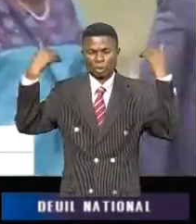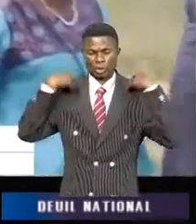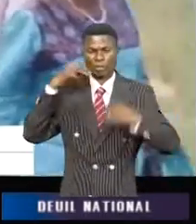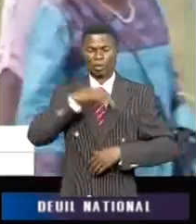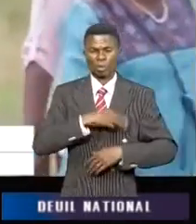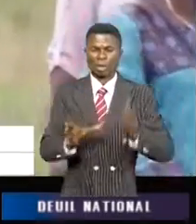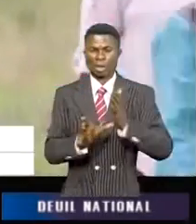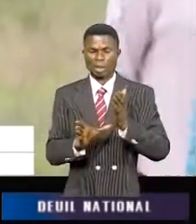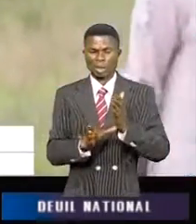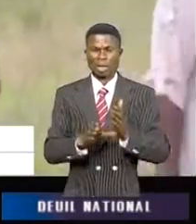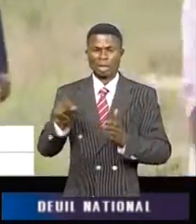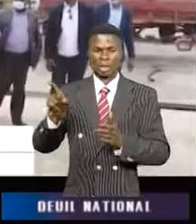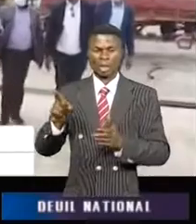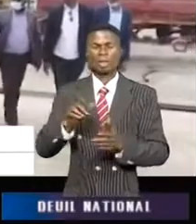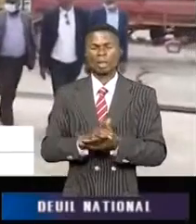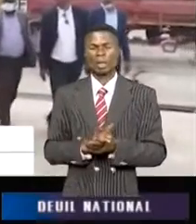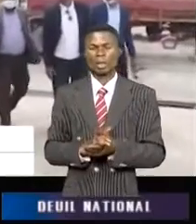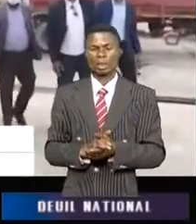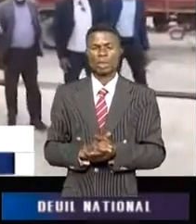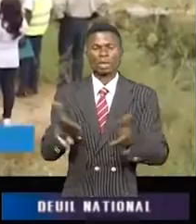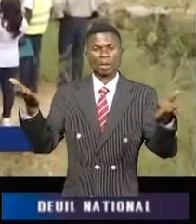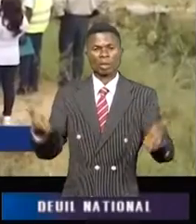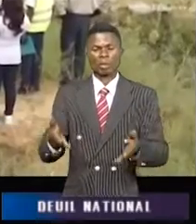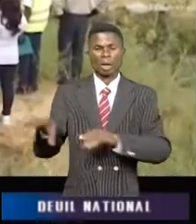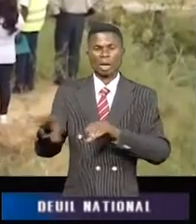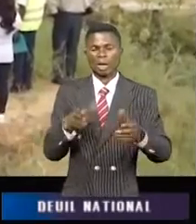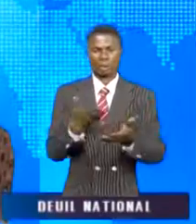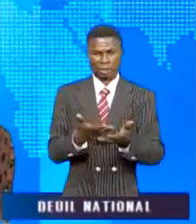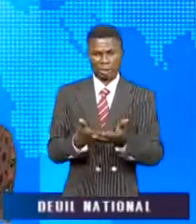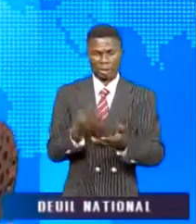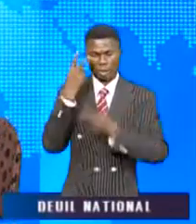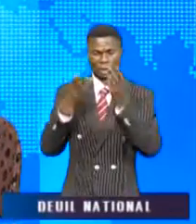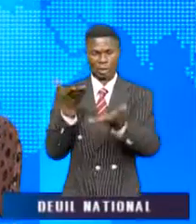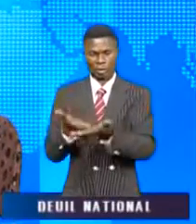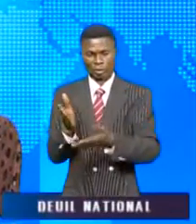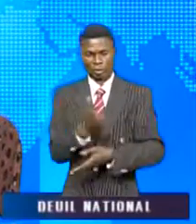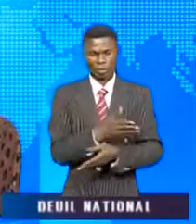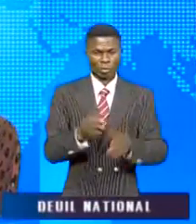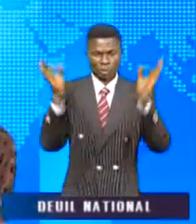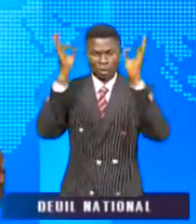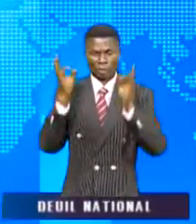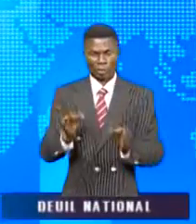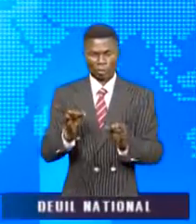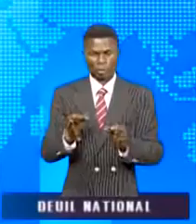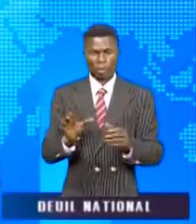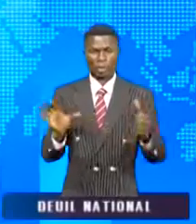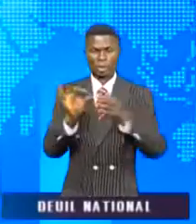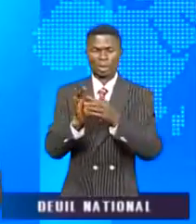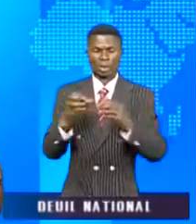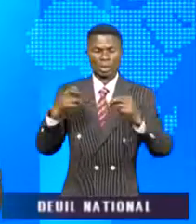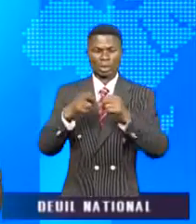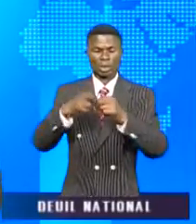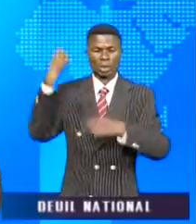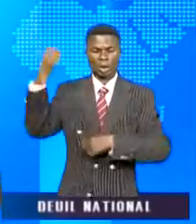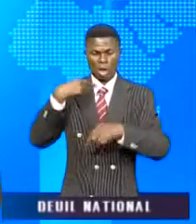adjoint de l'AZES, Hugues Nepanepa, ont été présents à cette descente. Le forum sur les interconnexions électriques mondiales s'est